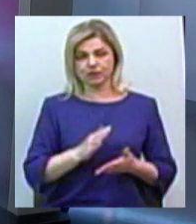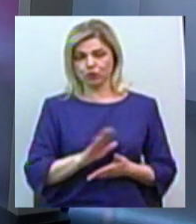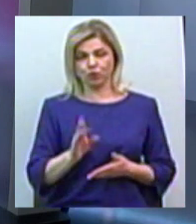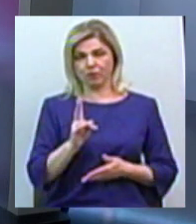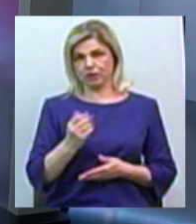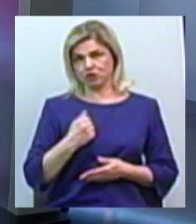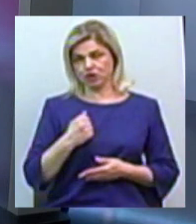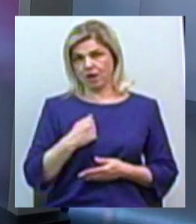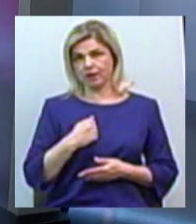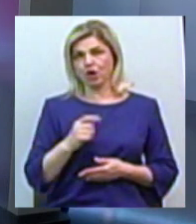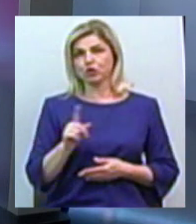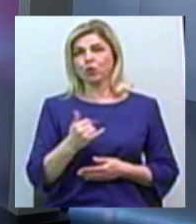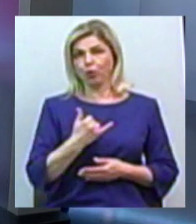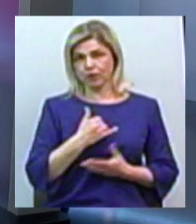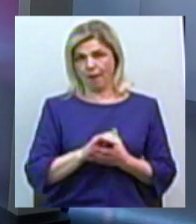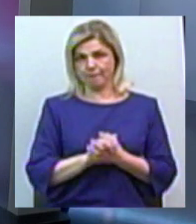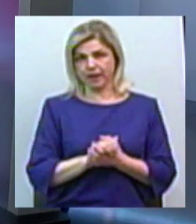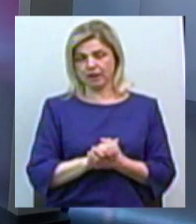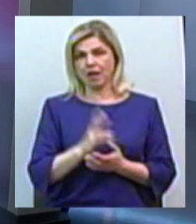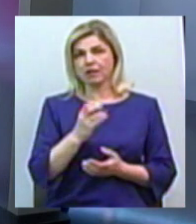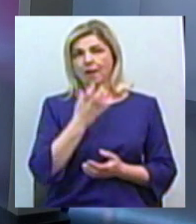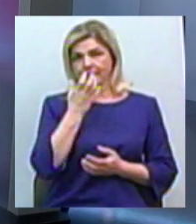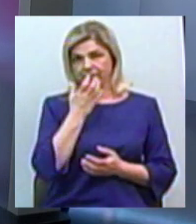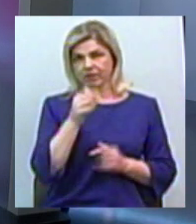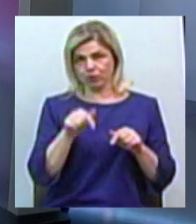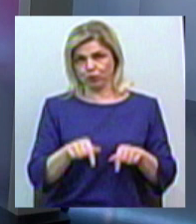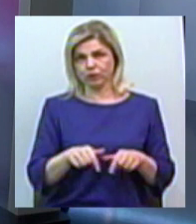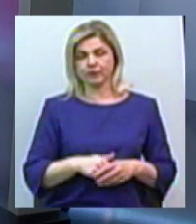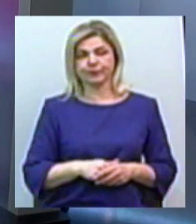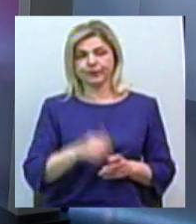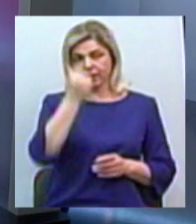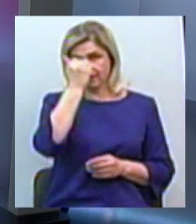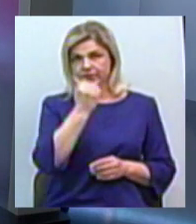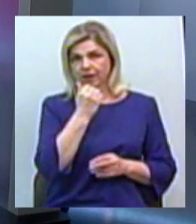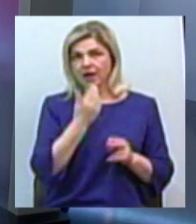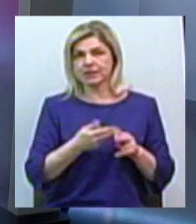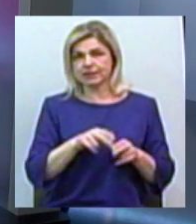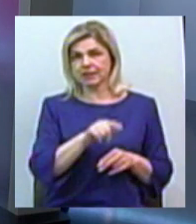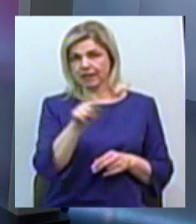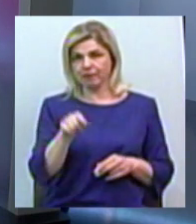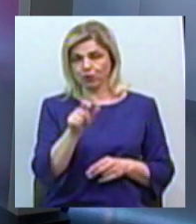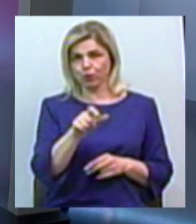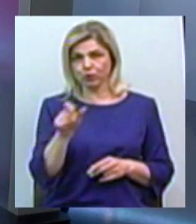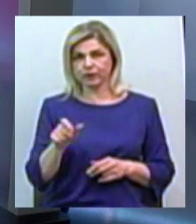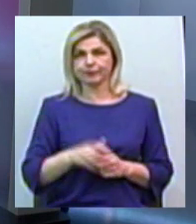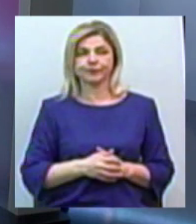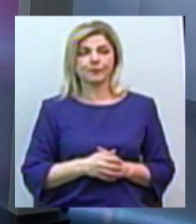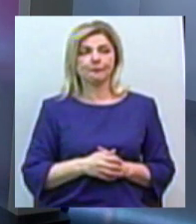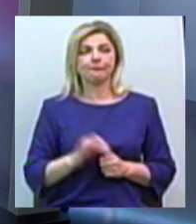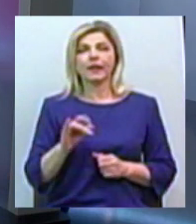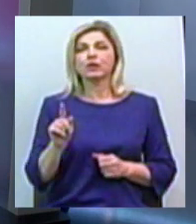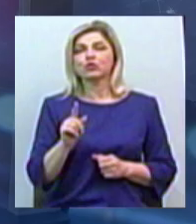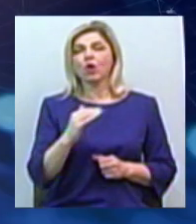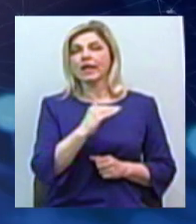сьогоднішній день. Що у нас тут мир на півдні, зокрема. Завдяки цим людям. І це при тому, що рівень